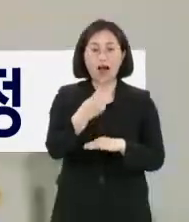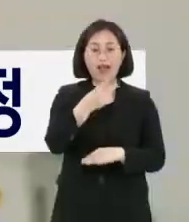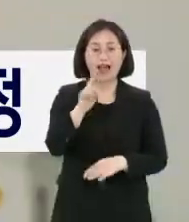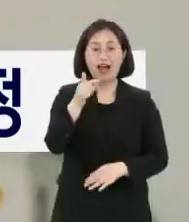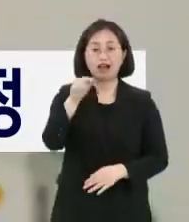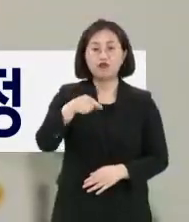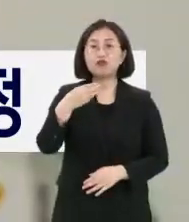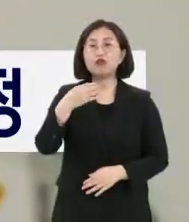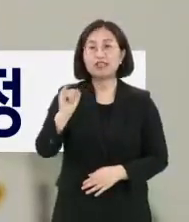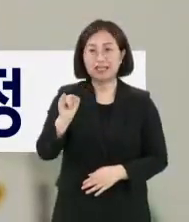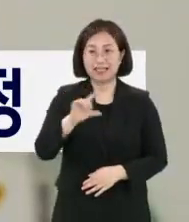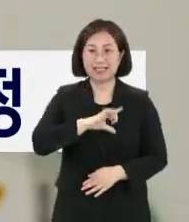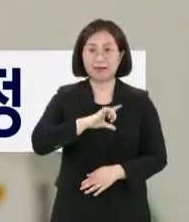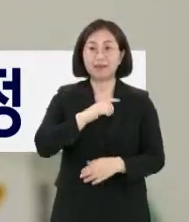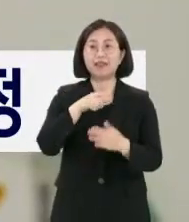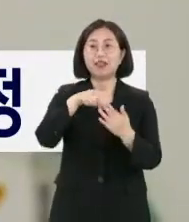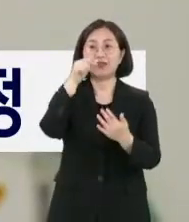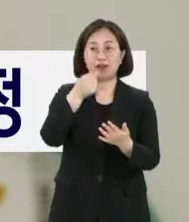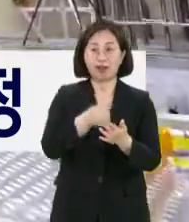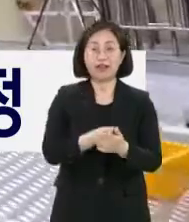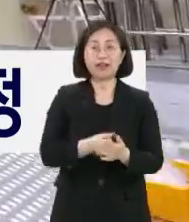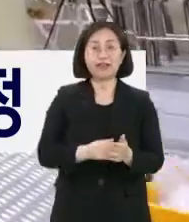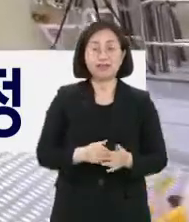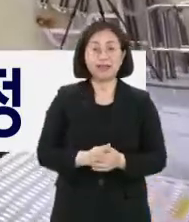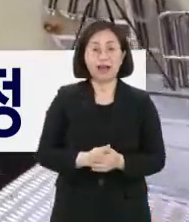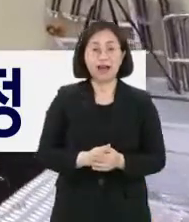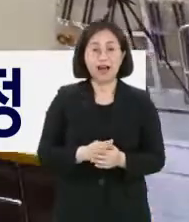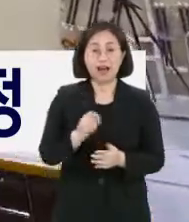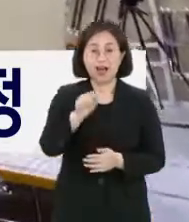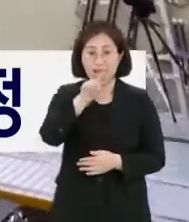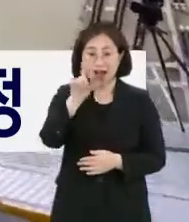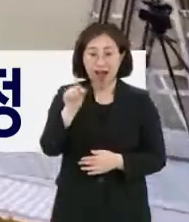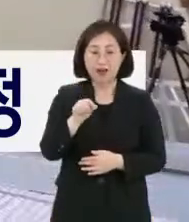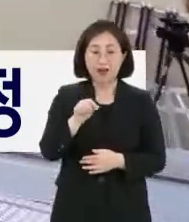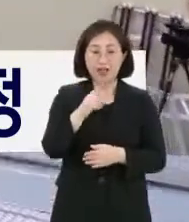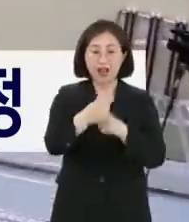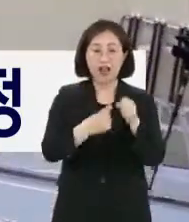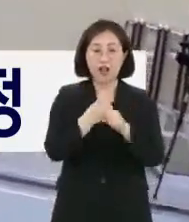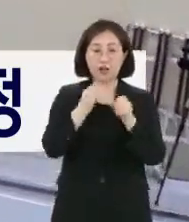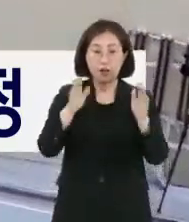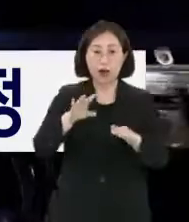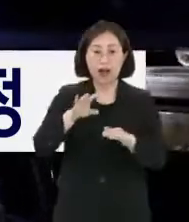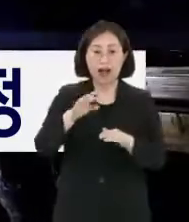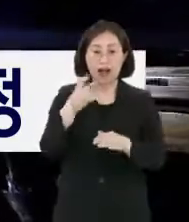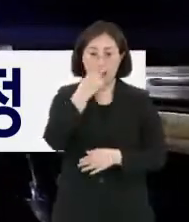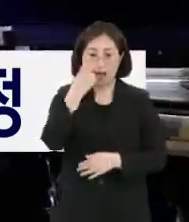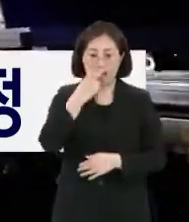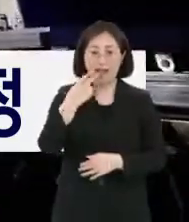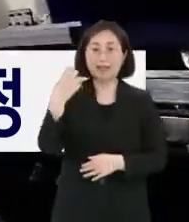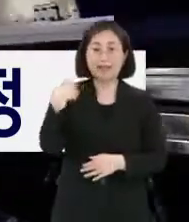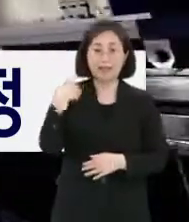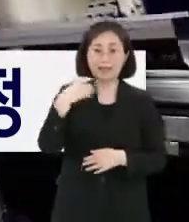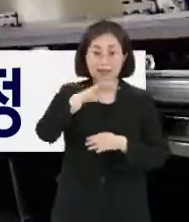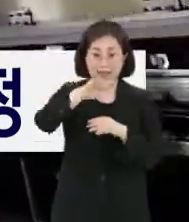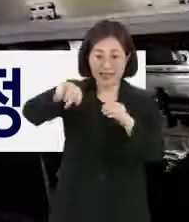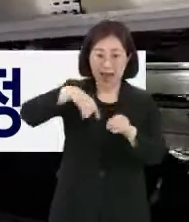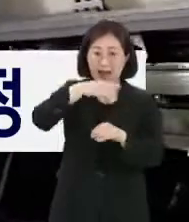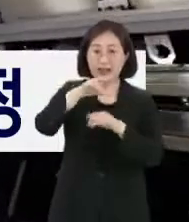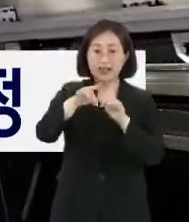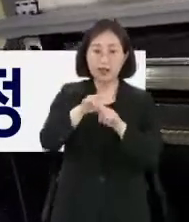다누리가 대상작으로 선정됐다고 밝혔습니다. 달 궤도상에서 1년간 달 관측 임무를 수행할 다누리 달